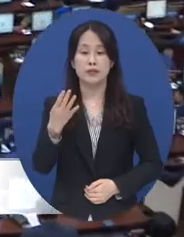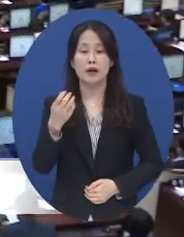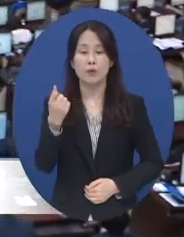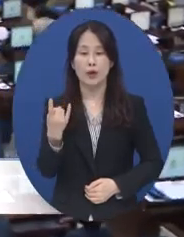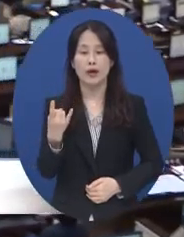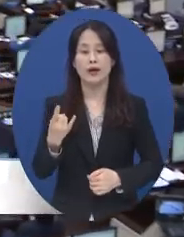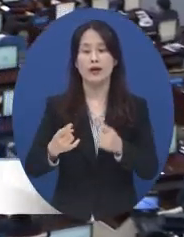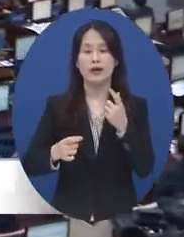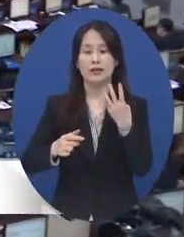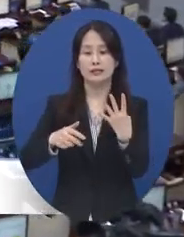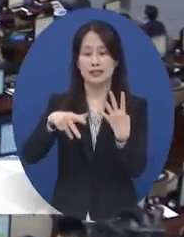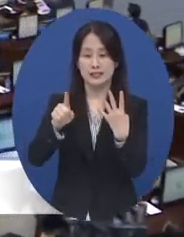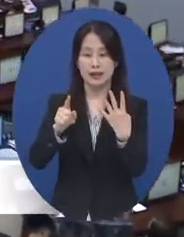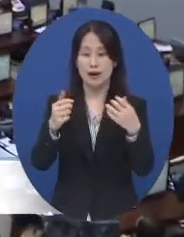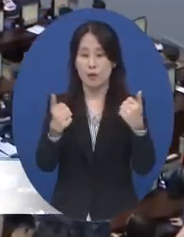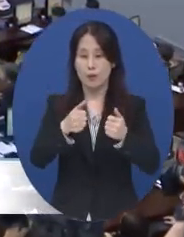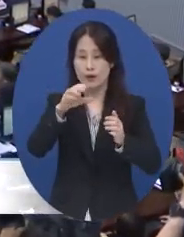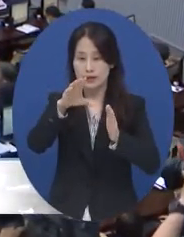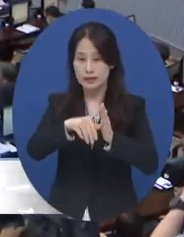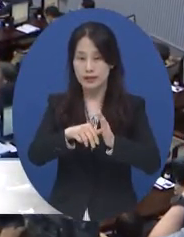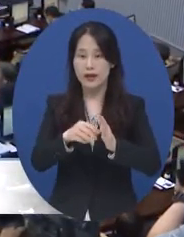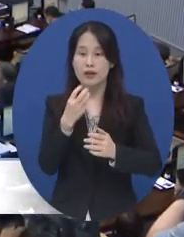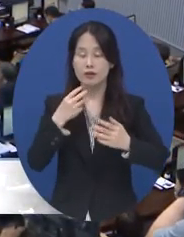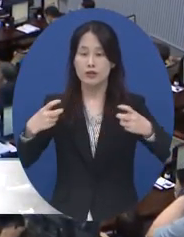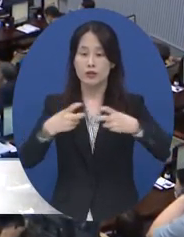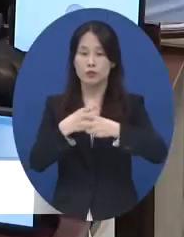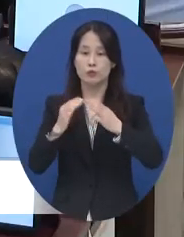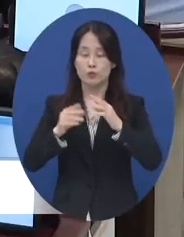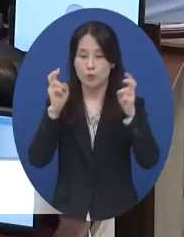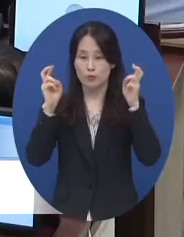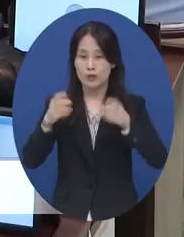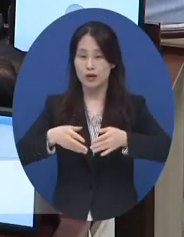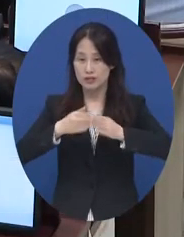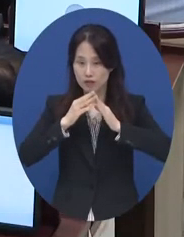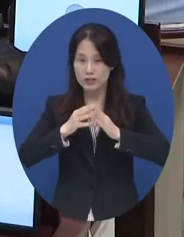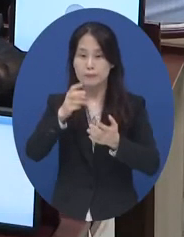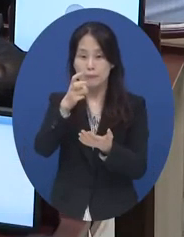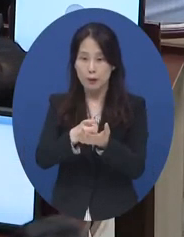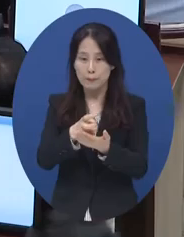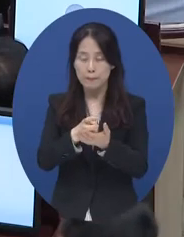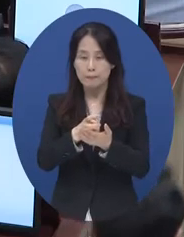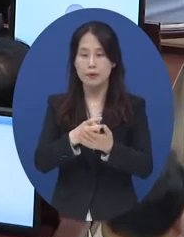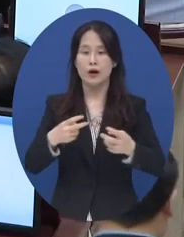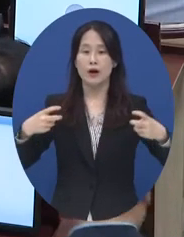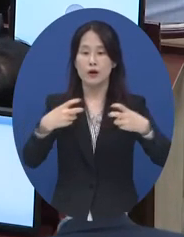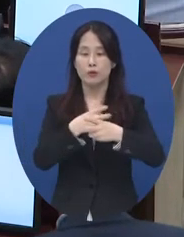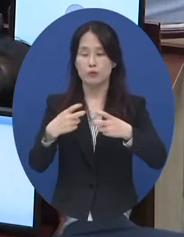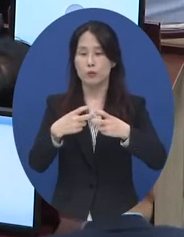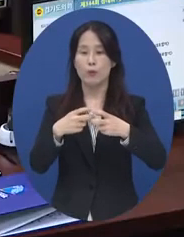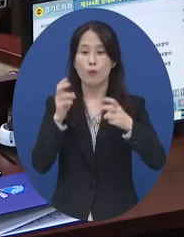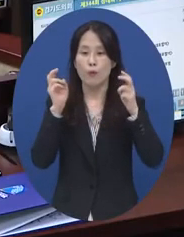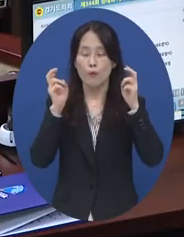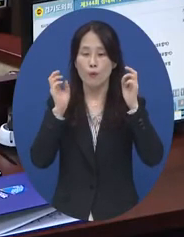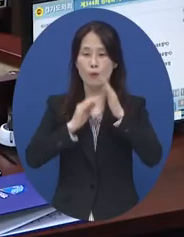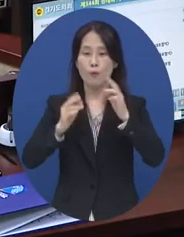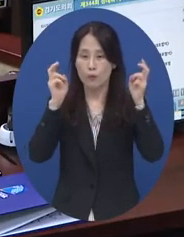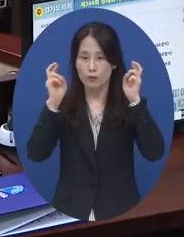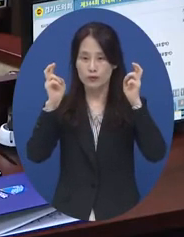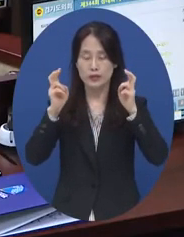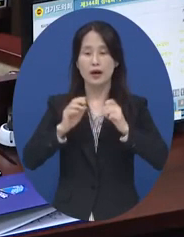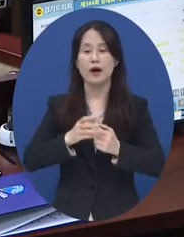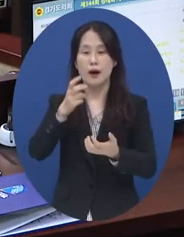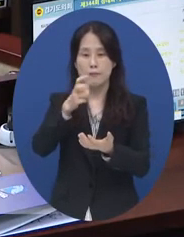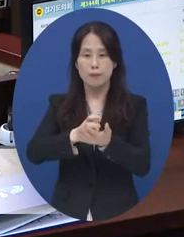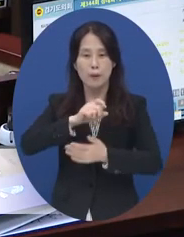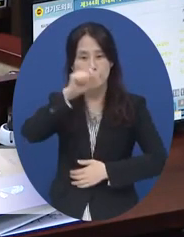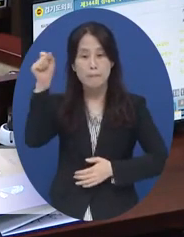경기도의회 제344회 정례회 4차 본회의에서 경기교통공사 설립 및 운영 조례안과 경기교통공사 출자계획 동의안이